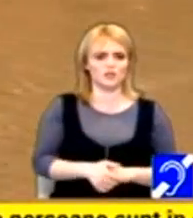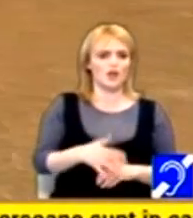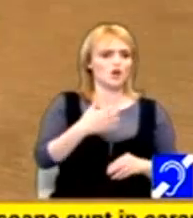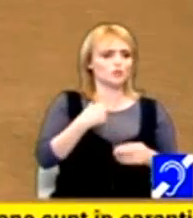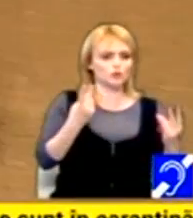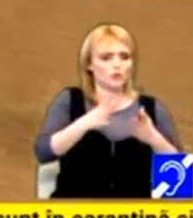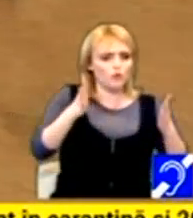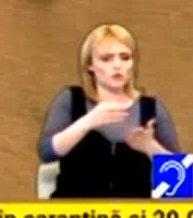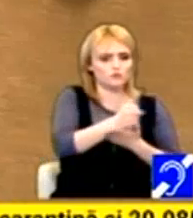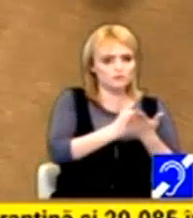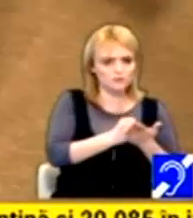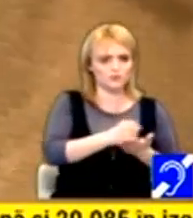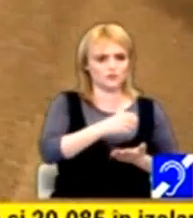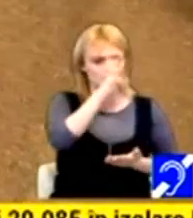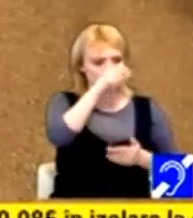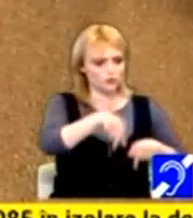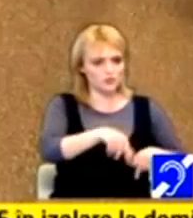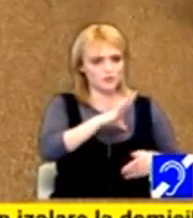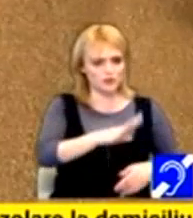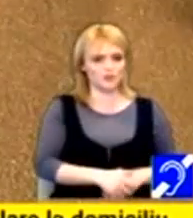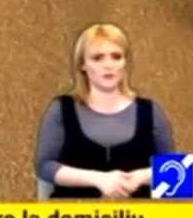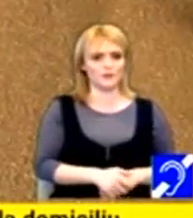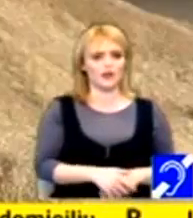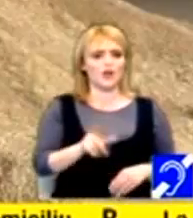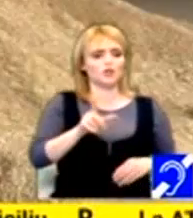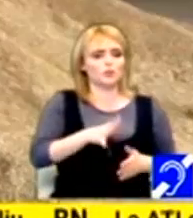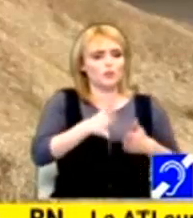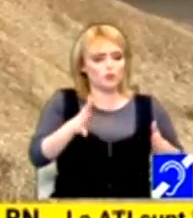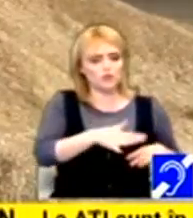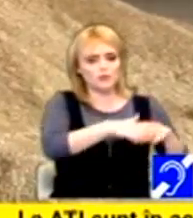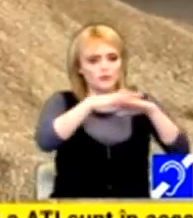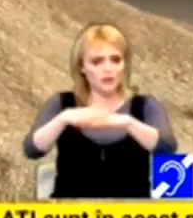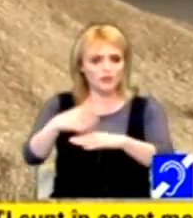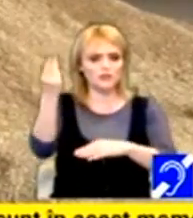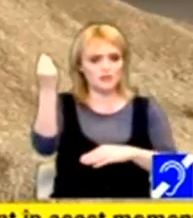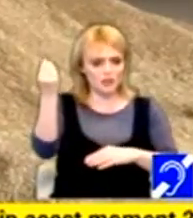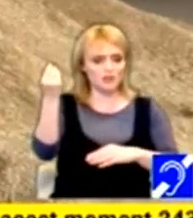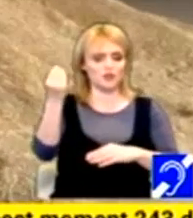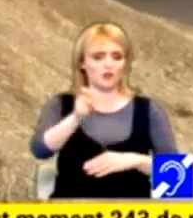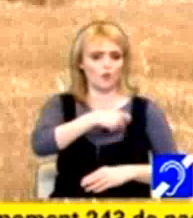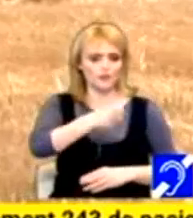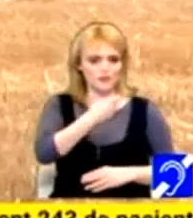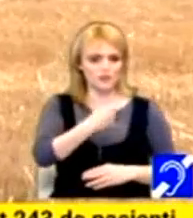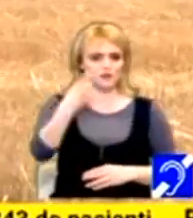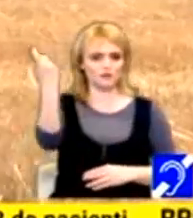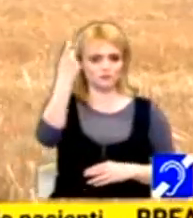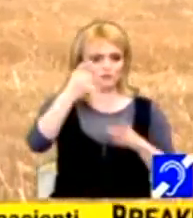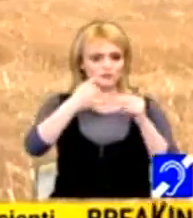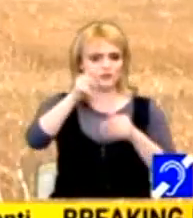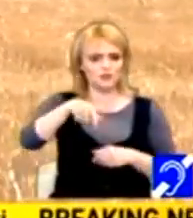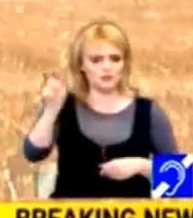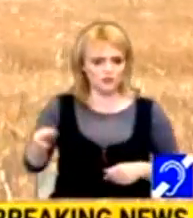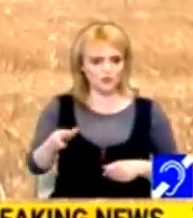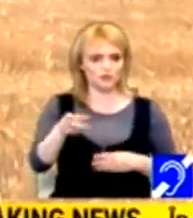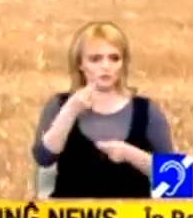stat și alocarea suplimentară de bani pentru fermieri și eventuale vacanțe